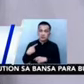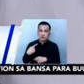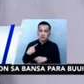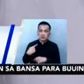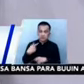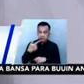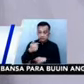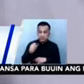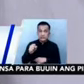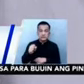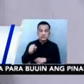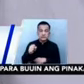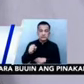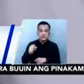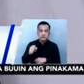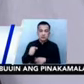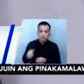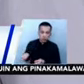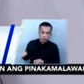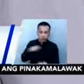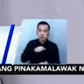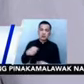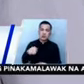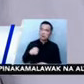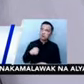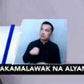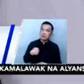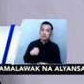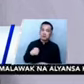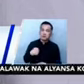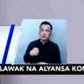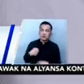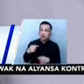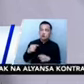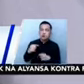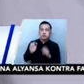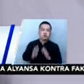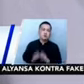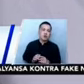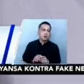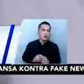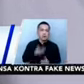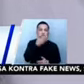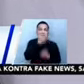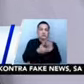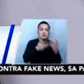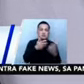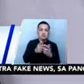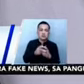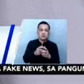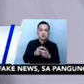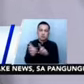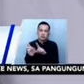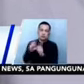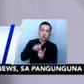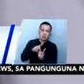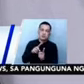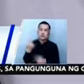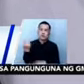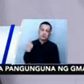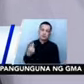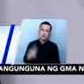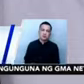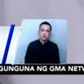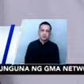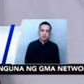Tapos bubuhusan niya na po sana ako. Buti na lang po nakasigaw ako. Natumba pa po kami. Tapos hindi